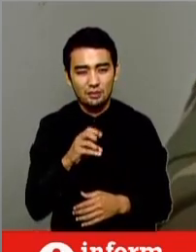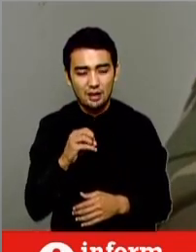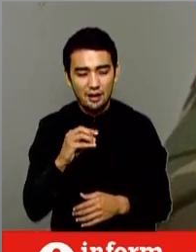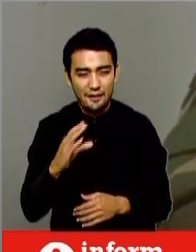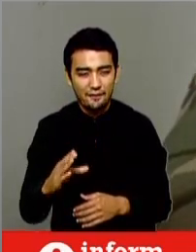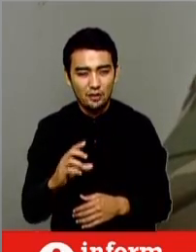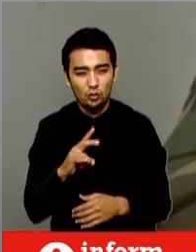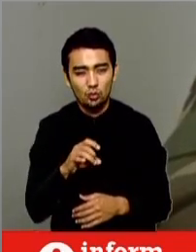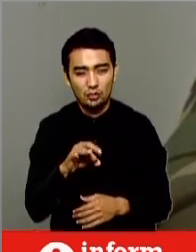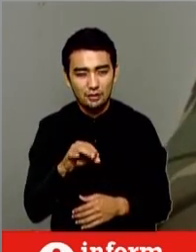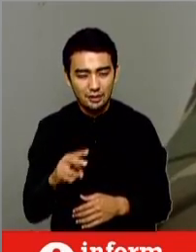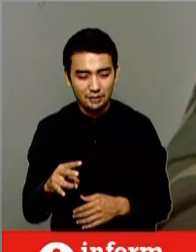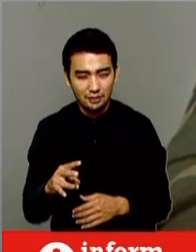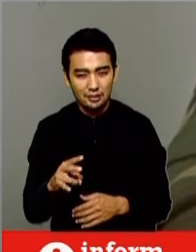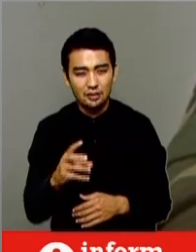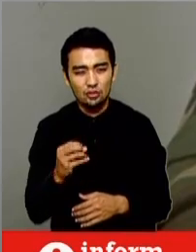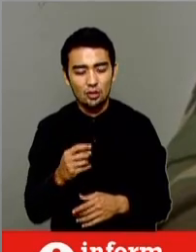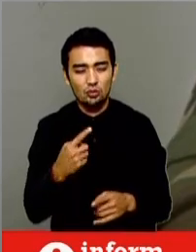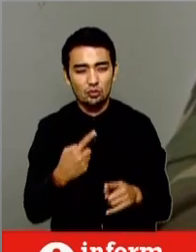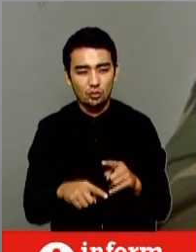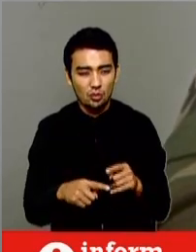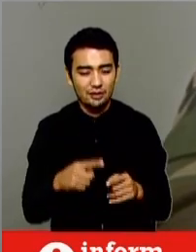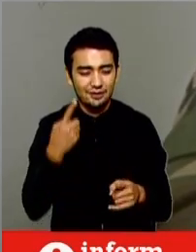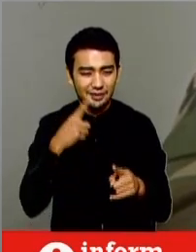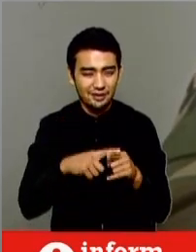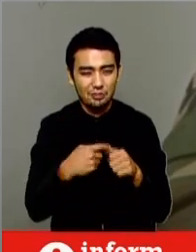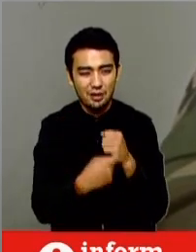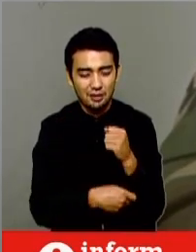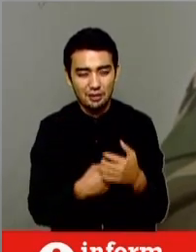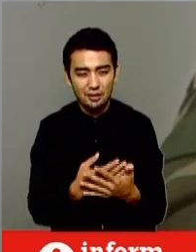Нұрлан Мырзаның қолдауымен, біздің тағы да басқа жабдықтармен қамтамасыз етілді.